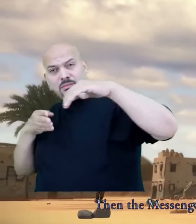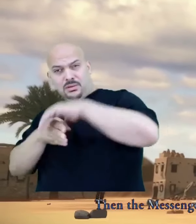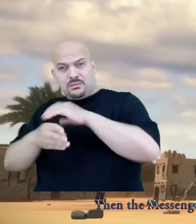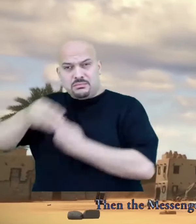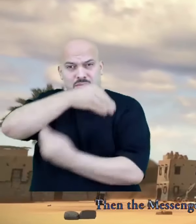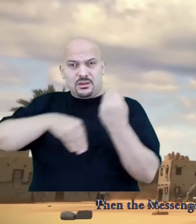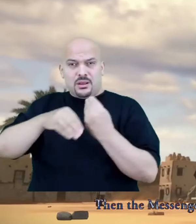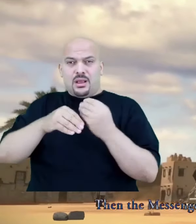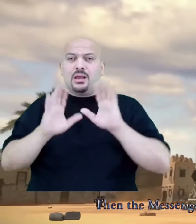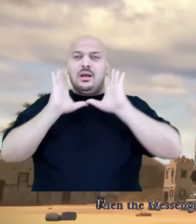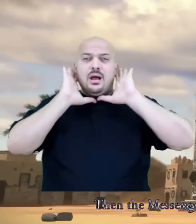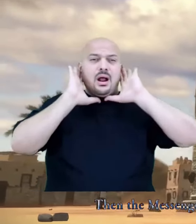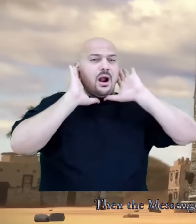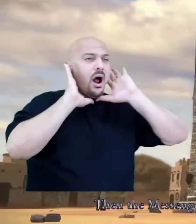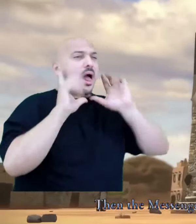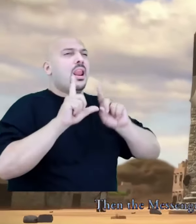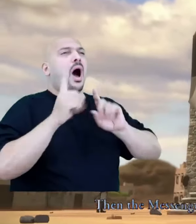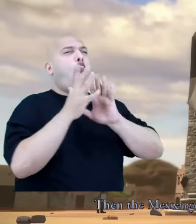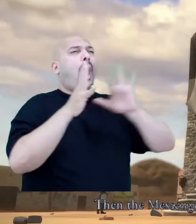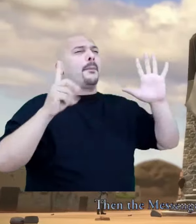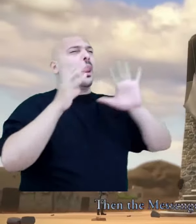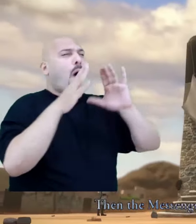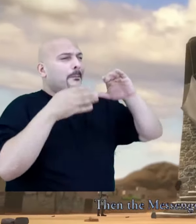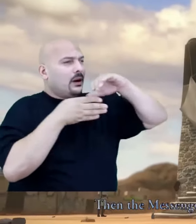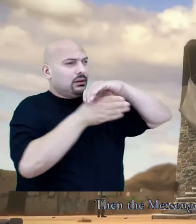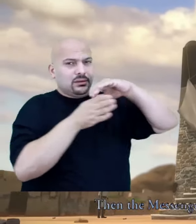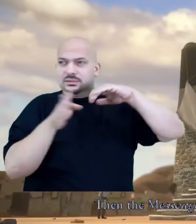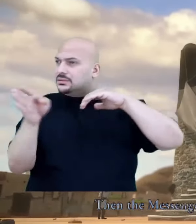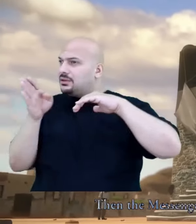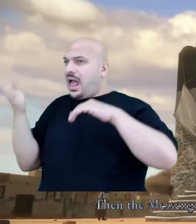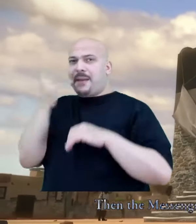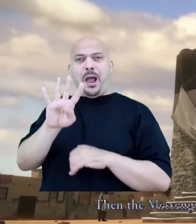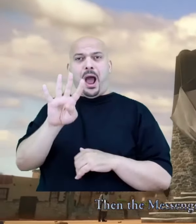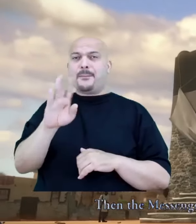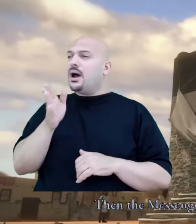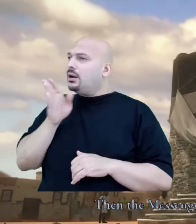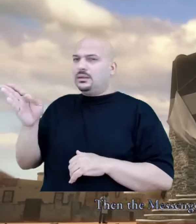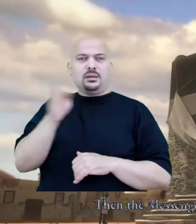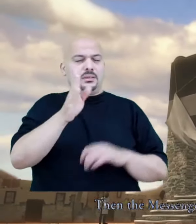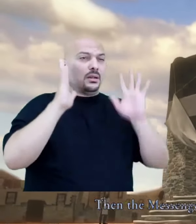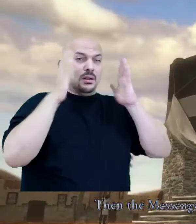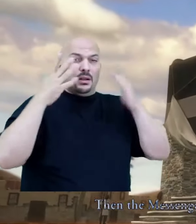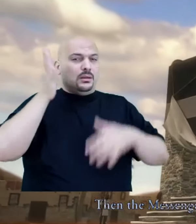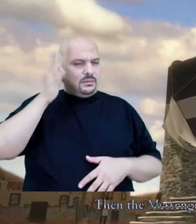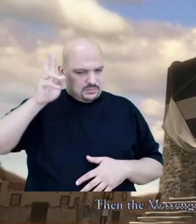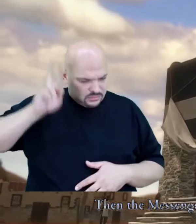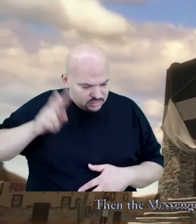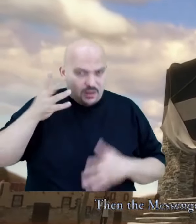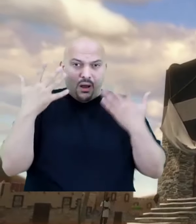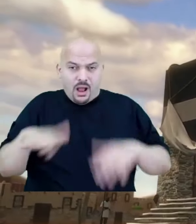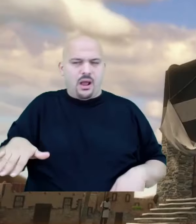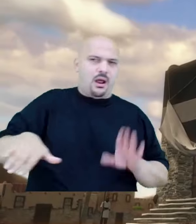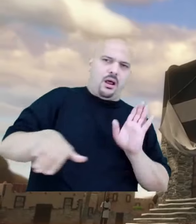الكعبة وكبر في جوانبها من الداخل، ثم صلى وخرج.